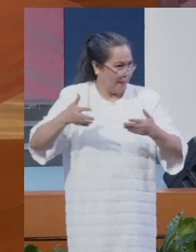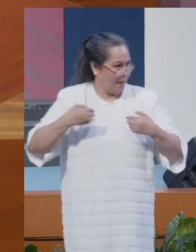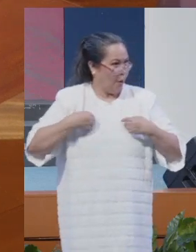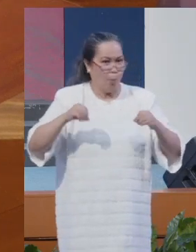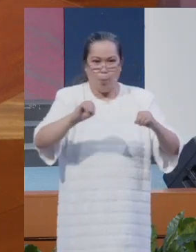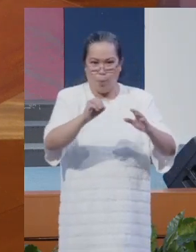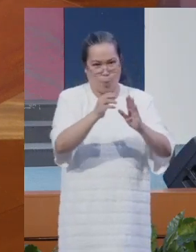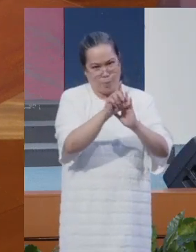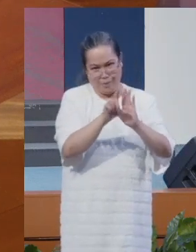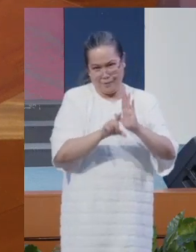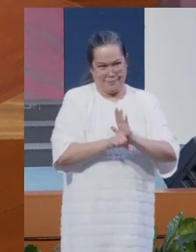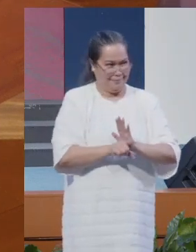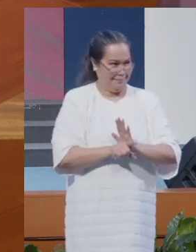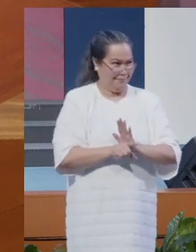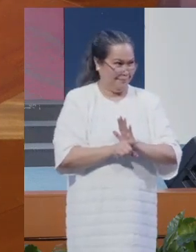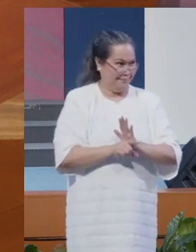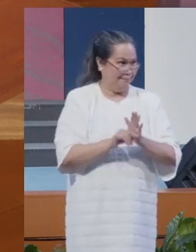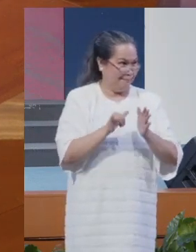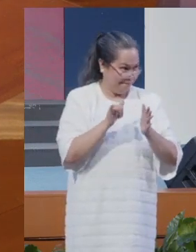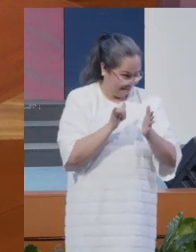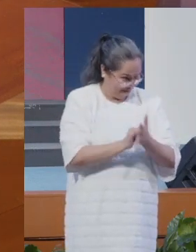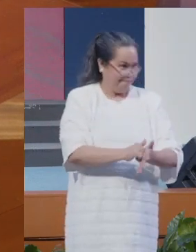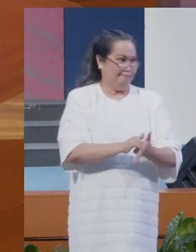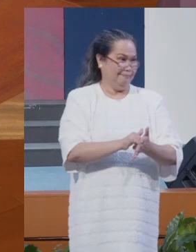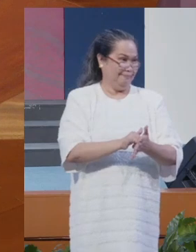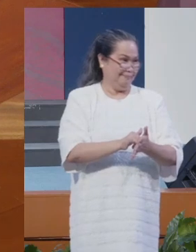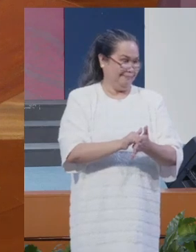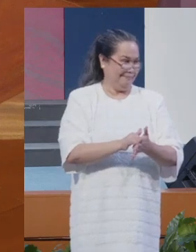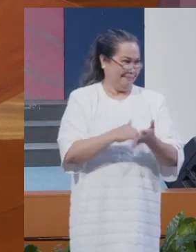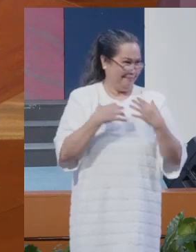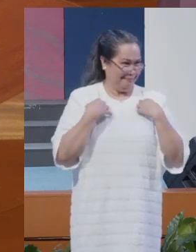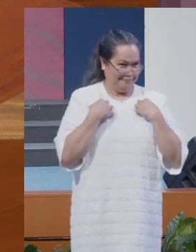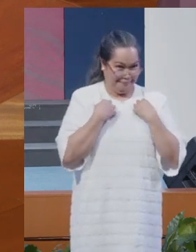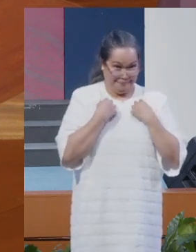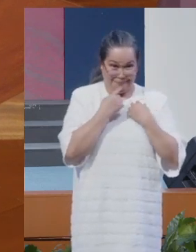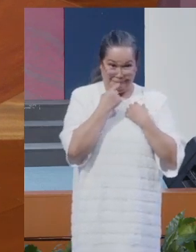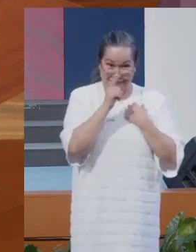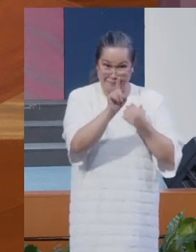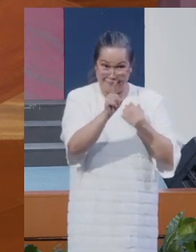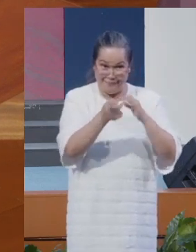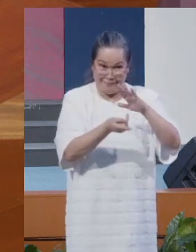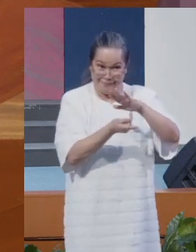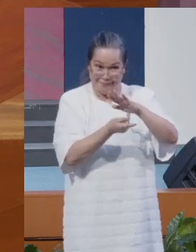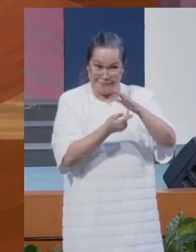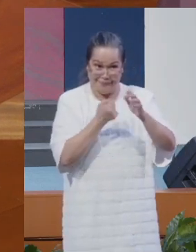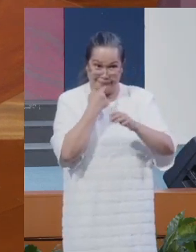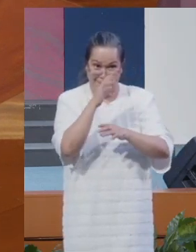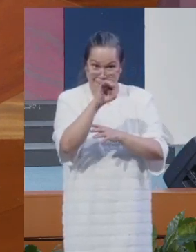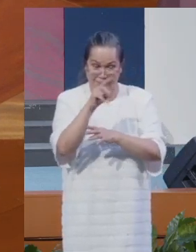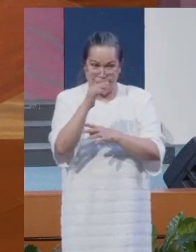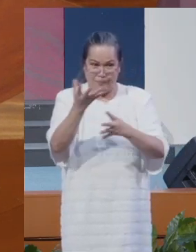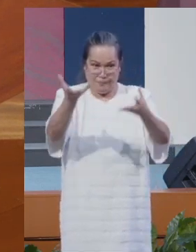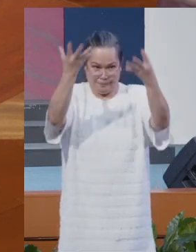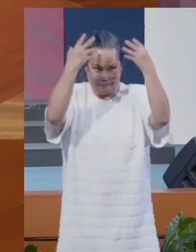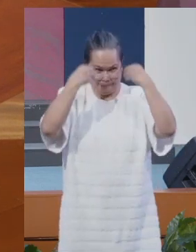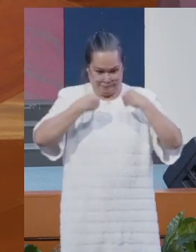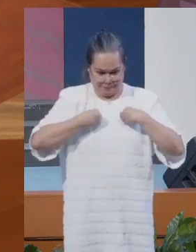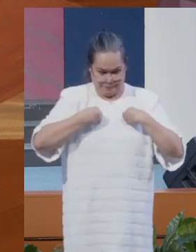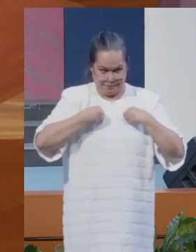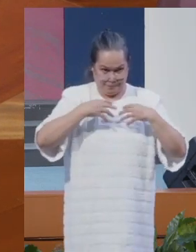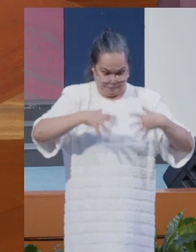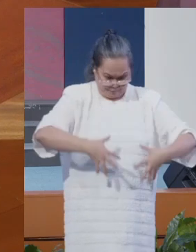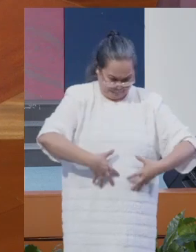law. Yun ang magiging pananamit natin. In fact, sabi ni Paul sa Colossians, put off the works